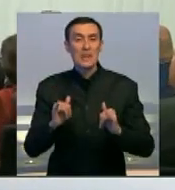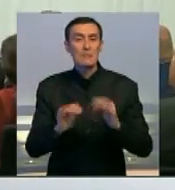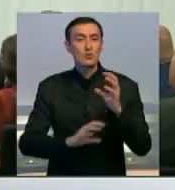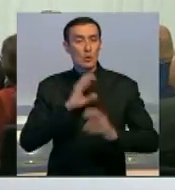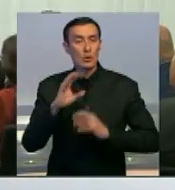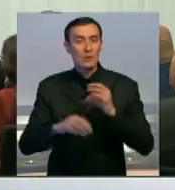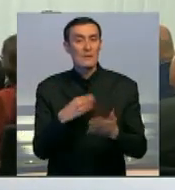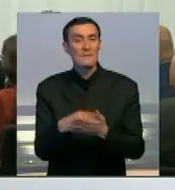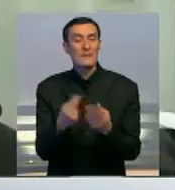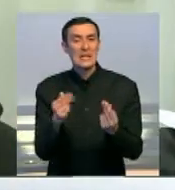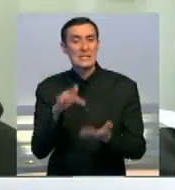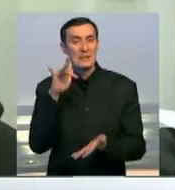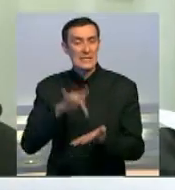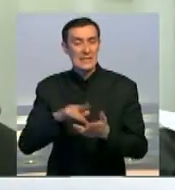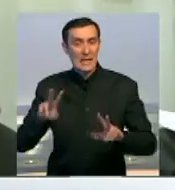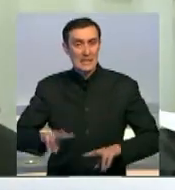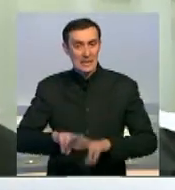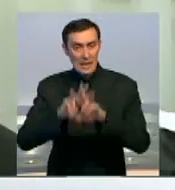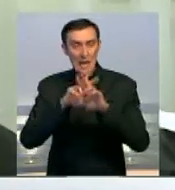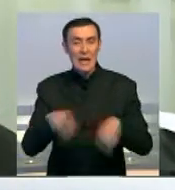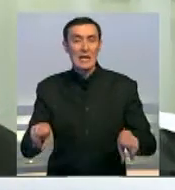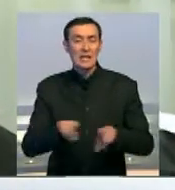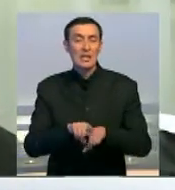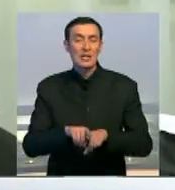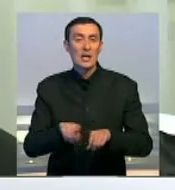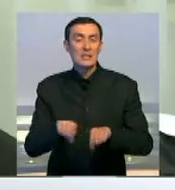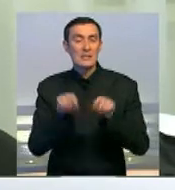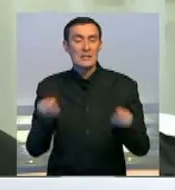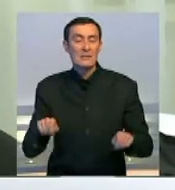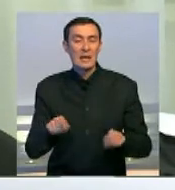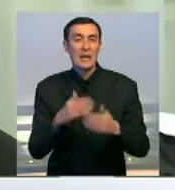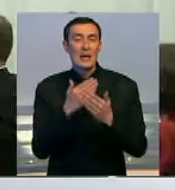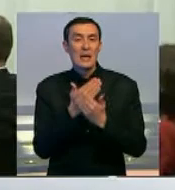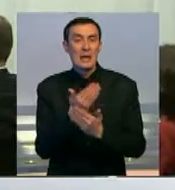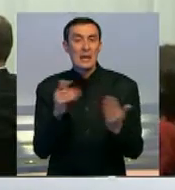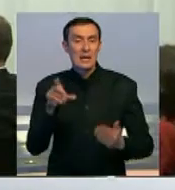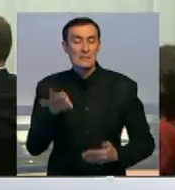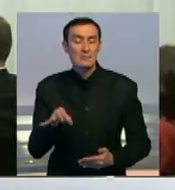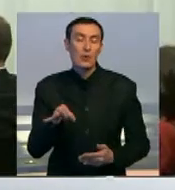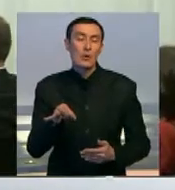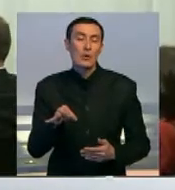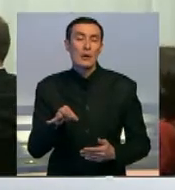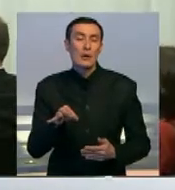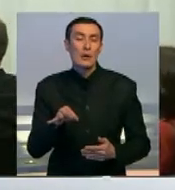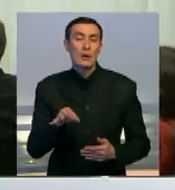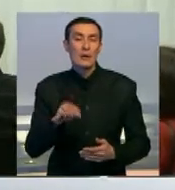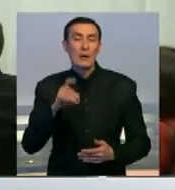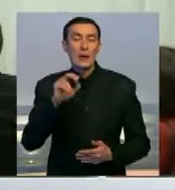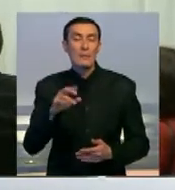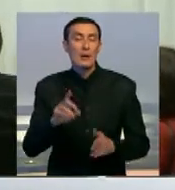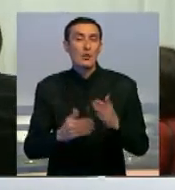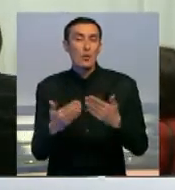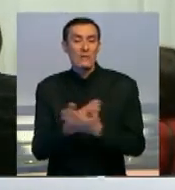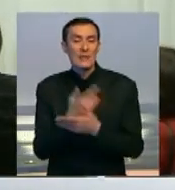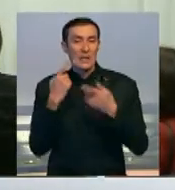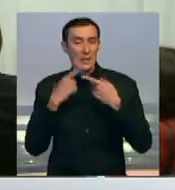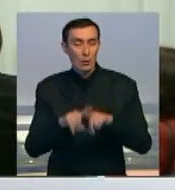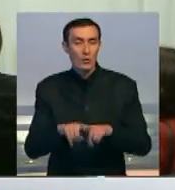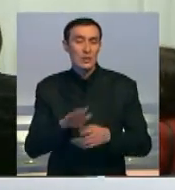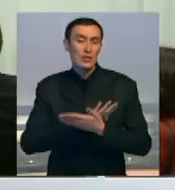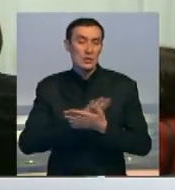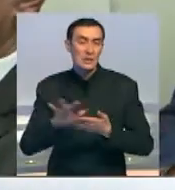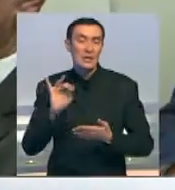финансового центра Астана, а также создаваемый на базе Экспо-2017 хаб IT-стартапов, Международный центр зеленых технологий